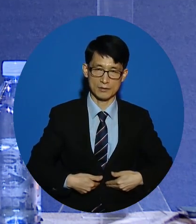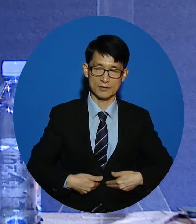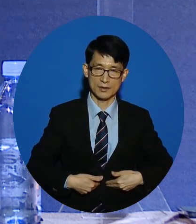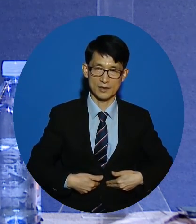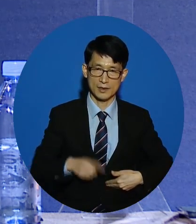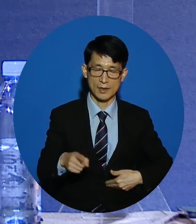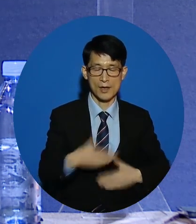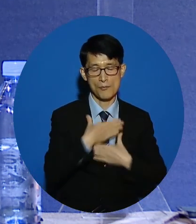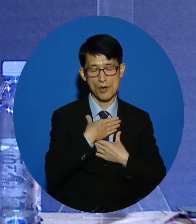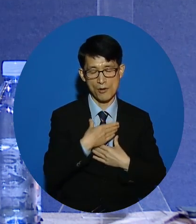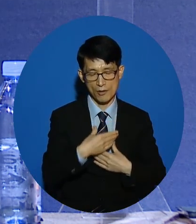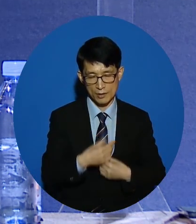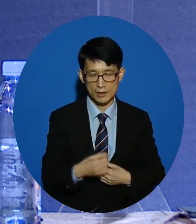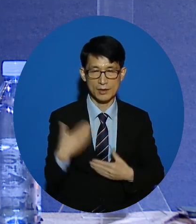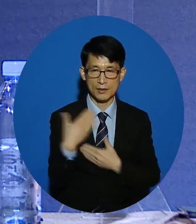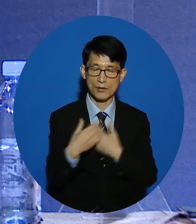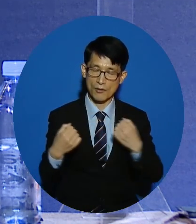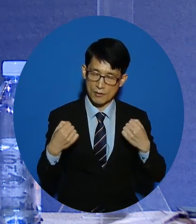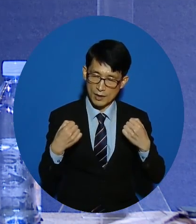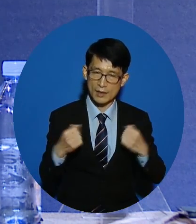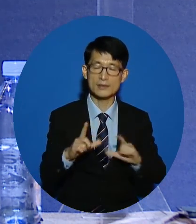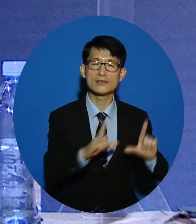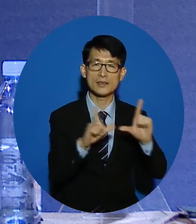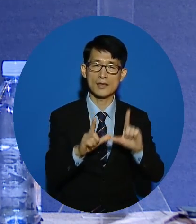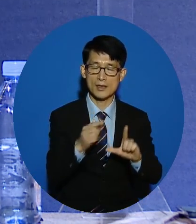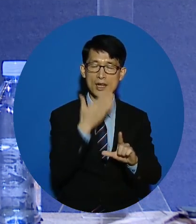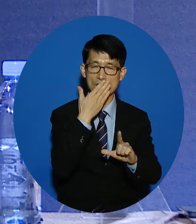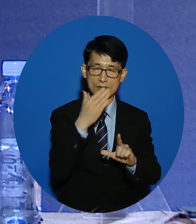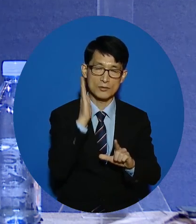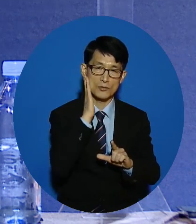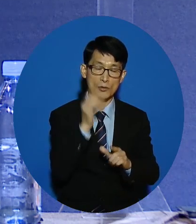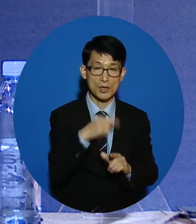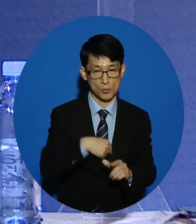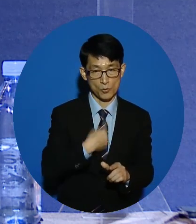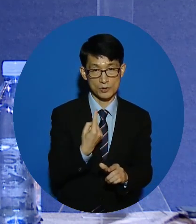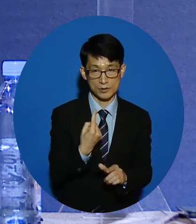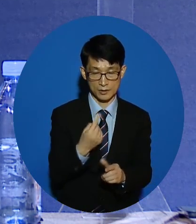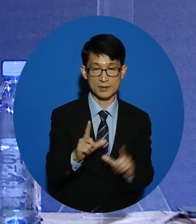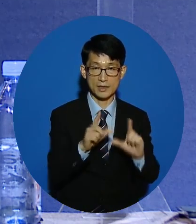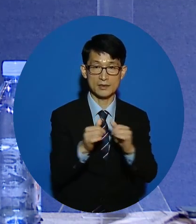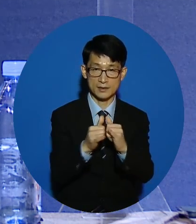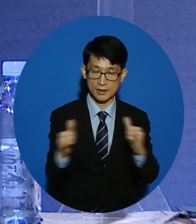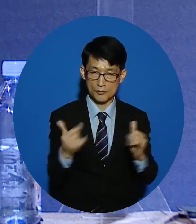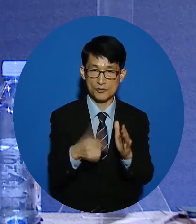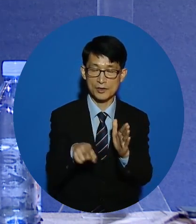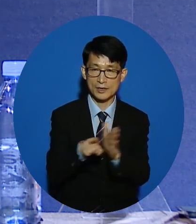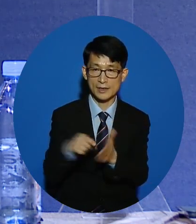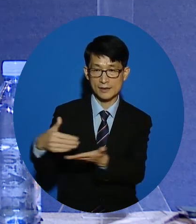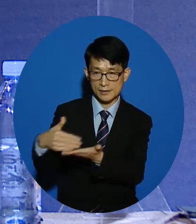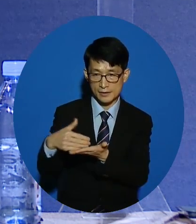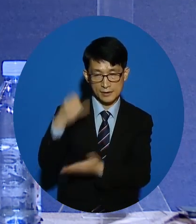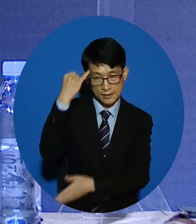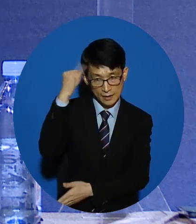편안하게 안전하고 건강한 삶을 살 수 있도록 그렇게 시스템을 구축하자라는 좋은 제안을